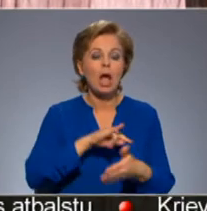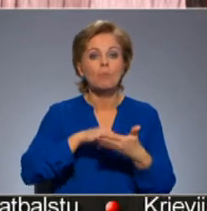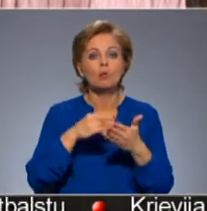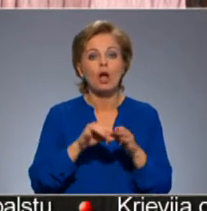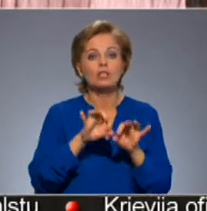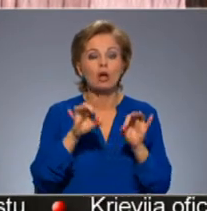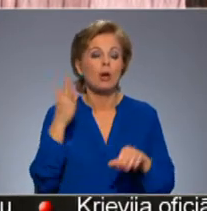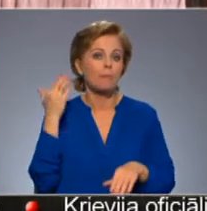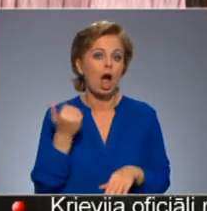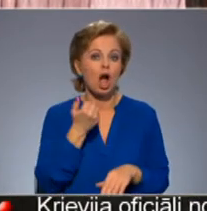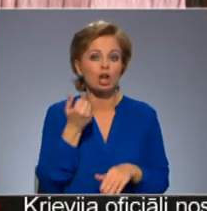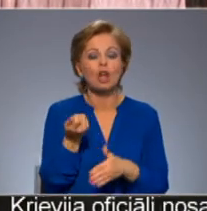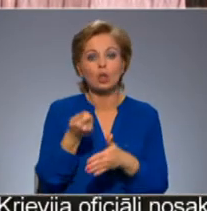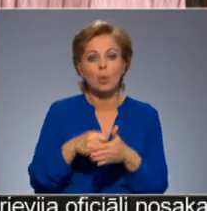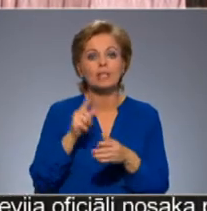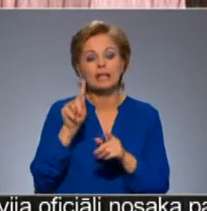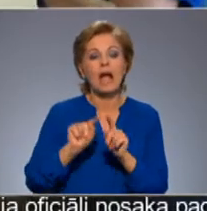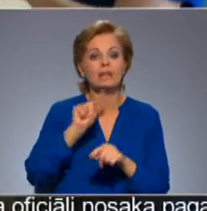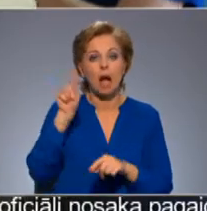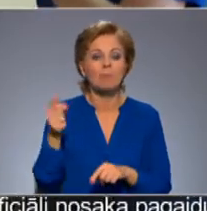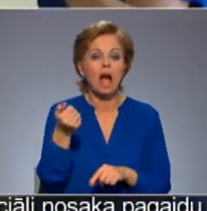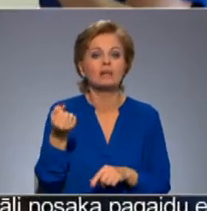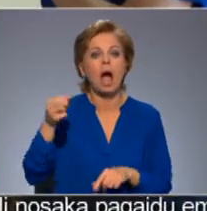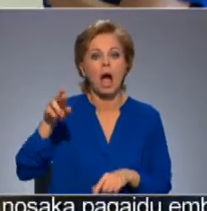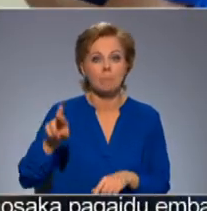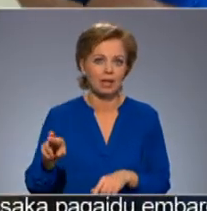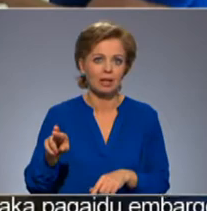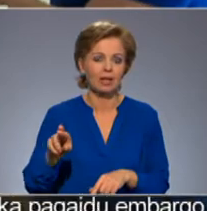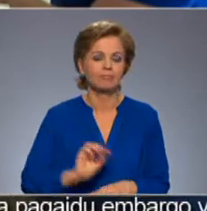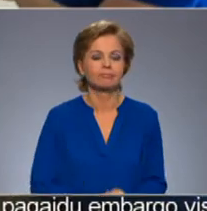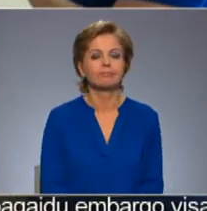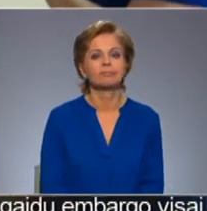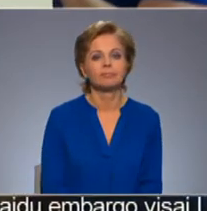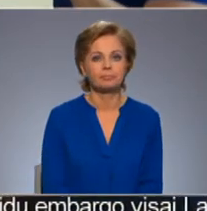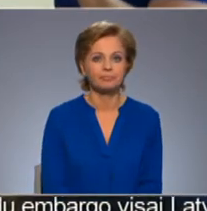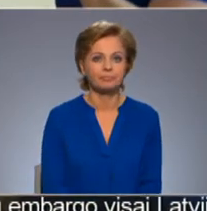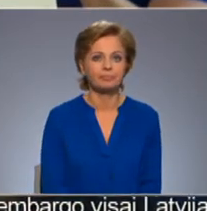aizsākās pagājušajā gadā, bet noslēgsies nākamā gada aprīlī. Ieva Benefelde, Lanspēršvits, Skrundas televīzija.